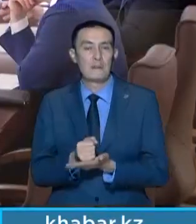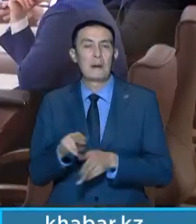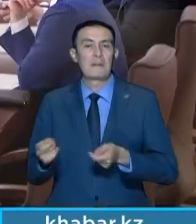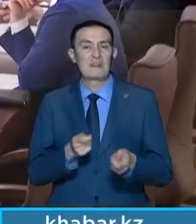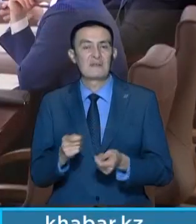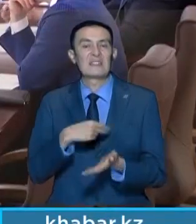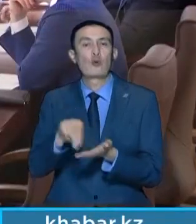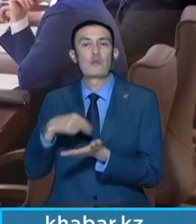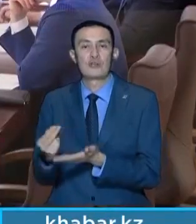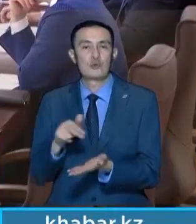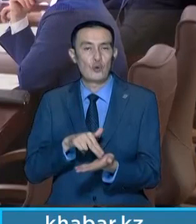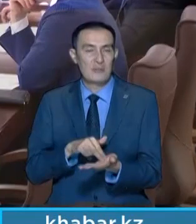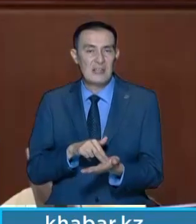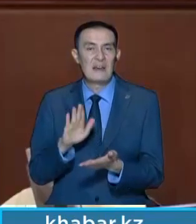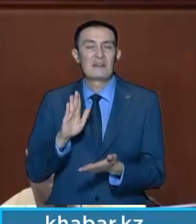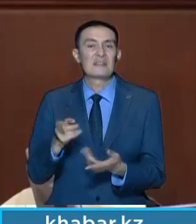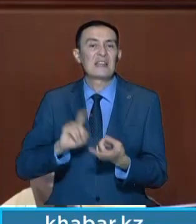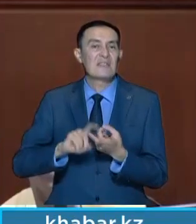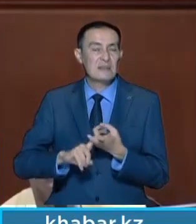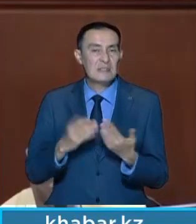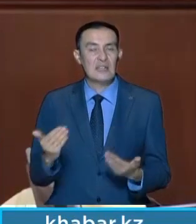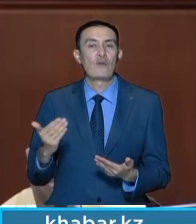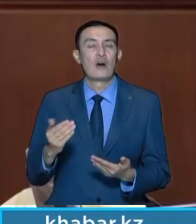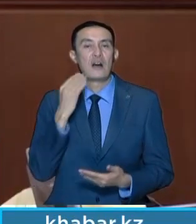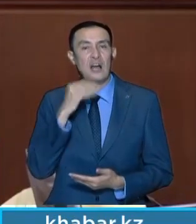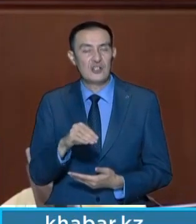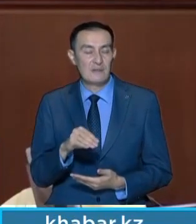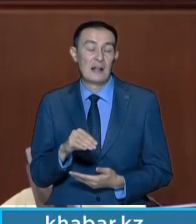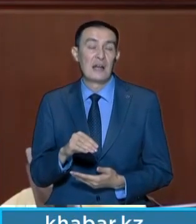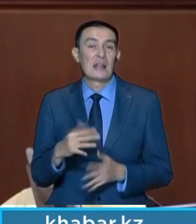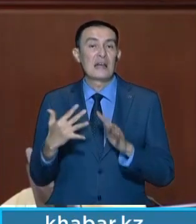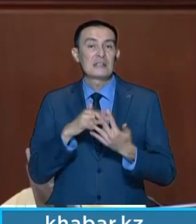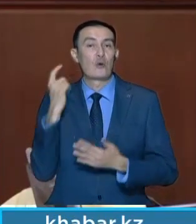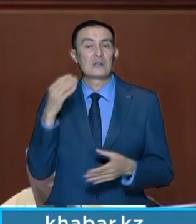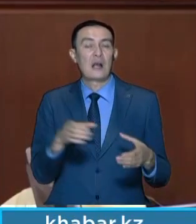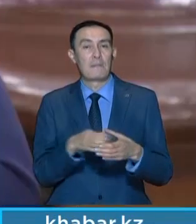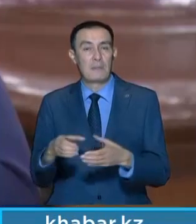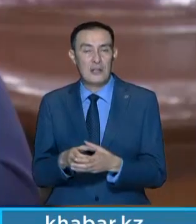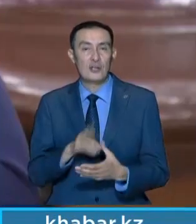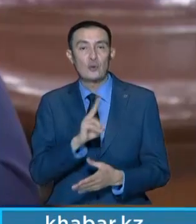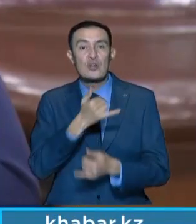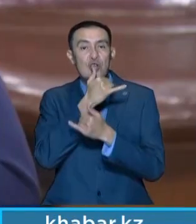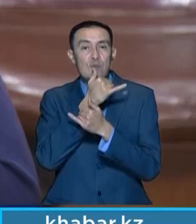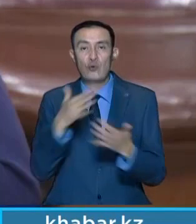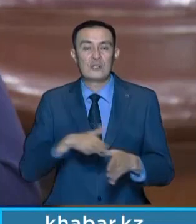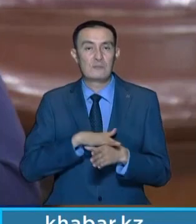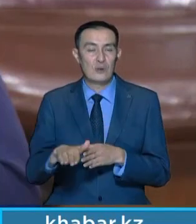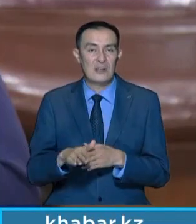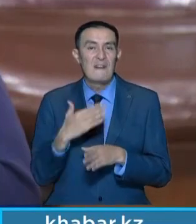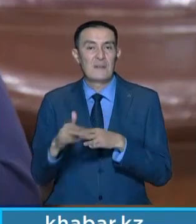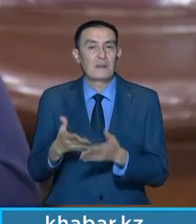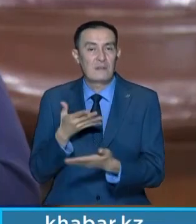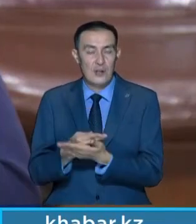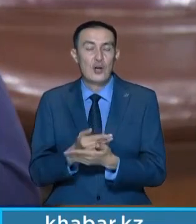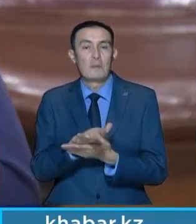правительством закупочным ценам в зависимости от её класса для сельхозтоваропроизводителей которые не могут исполнить обязательства